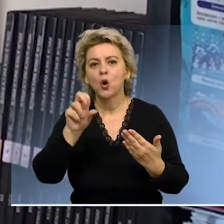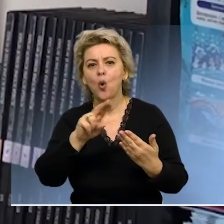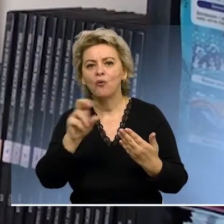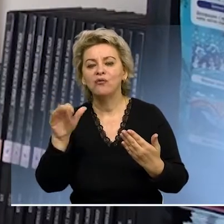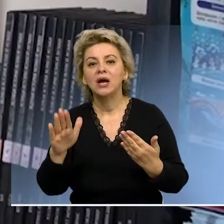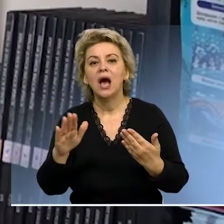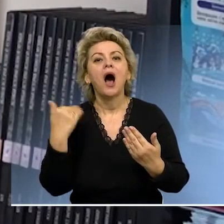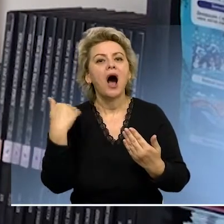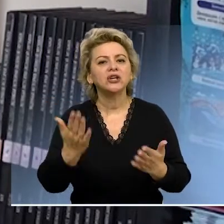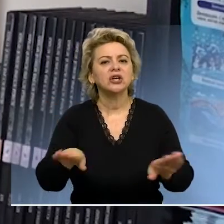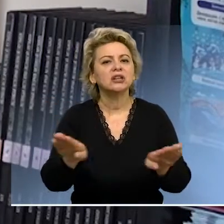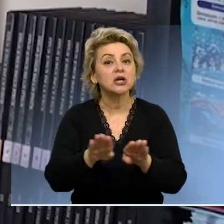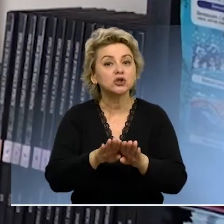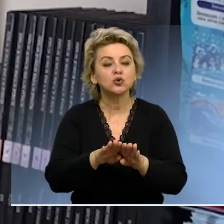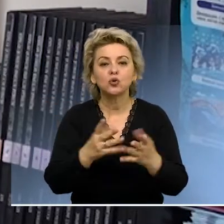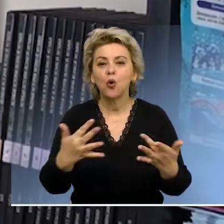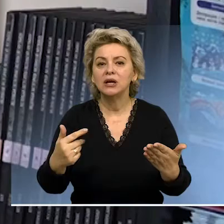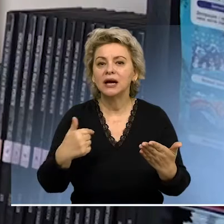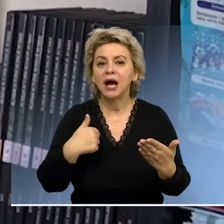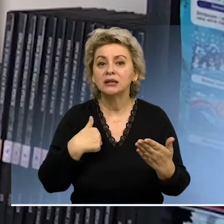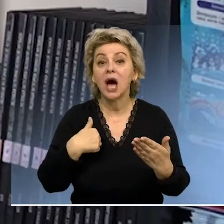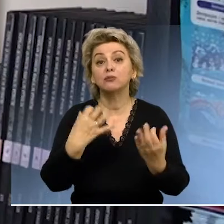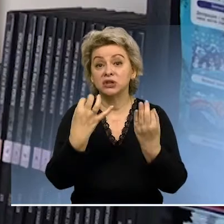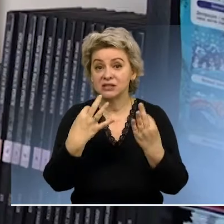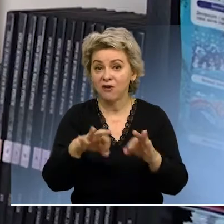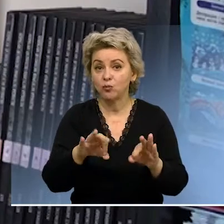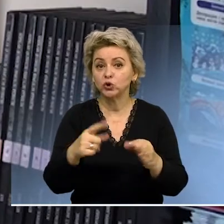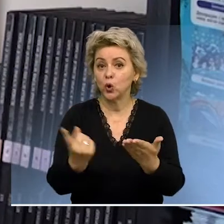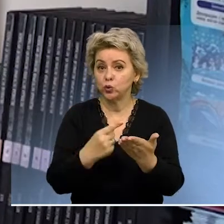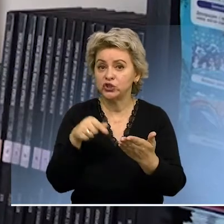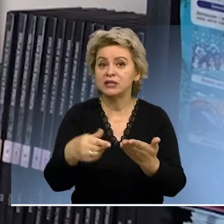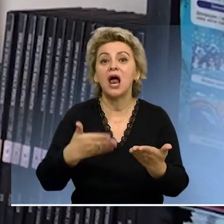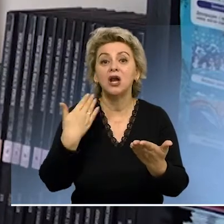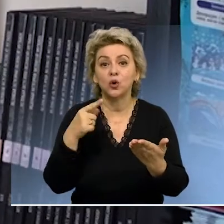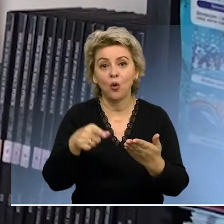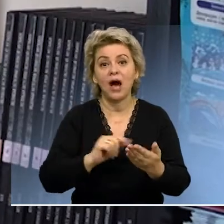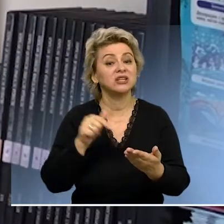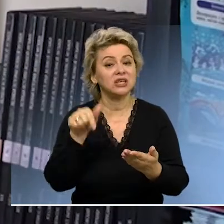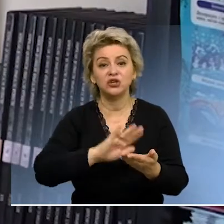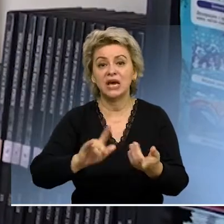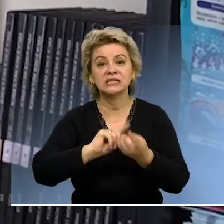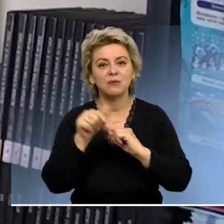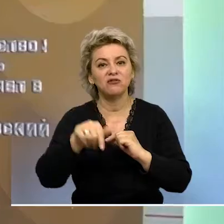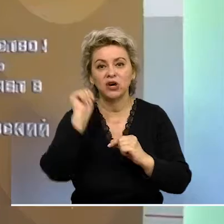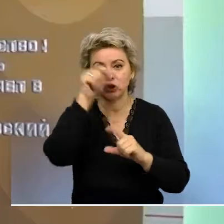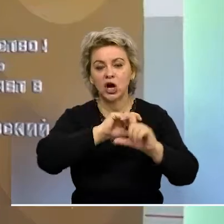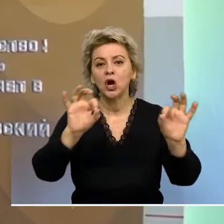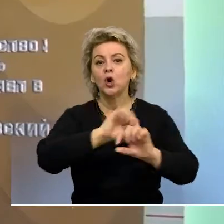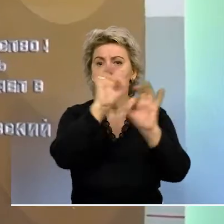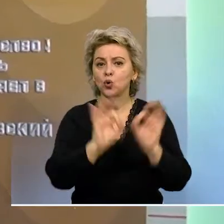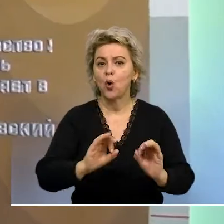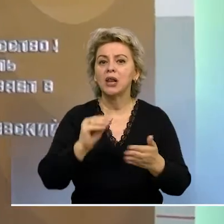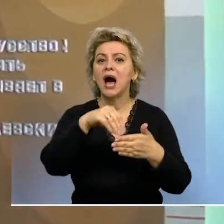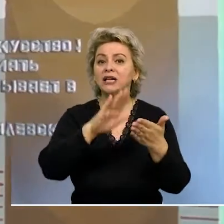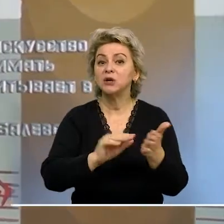например, Баев, Зебряков, Калмыков, Фридкин. Но они настолько, на мой взгляд, доступны, эти учебники. Мне кажется, они незаменимы. В